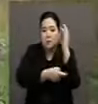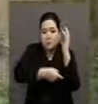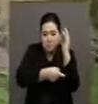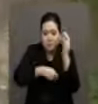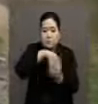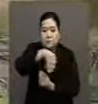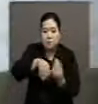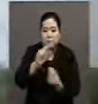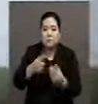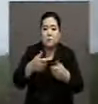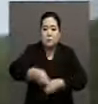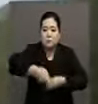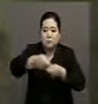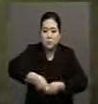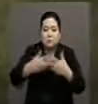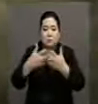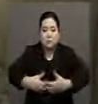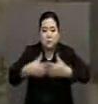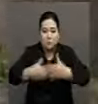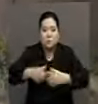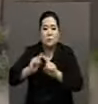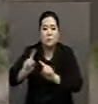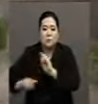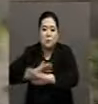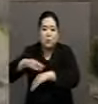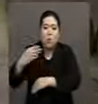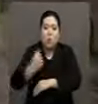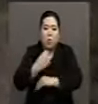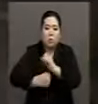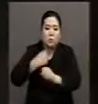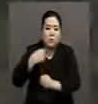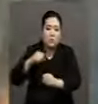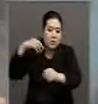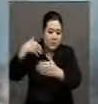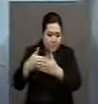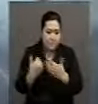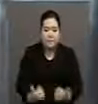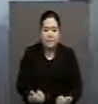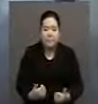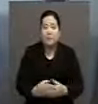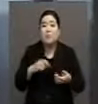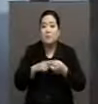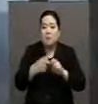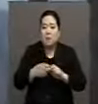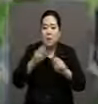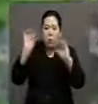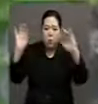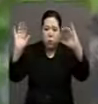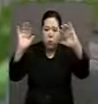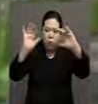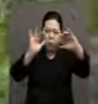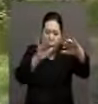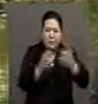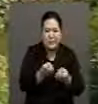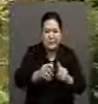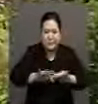อบสนองอุตสาหกรรมการเกษตรที่เติบโตขึ้นอย่างเห็นได้ชัดในช่วง10ปีหลังขณะที่ปัญหาหมอกควันดินเสื่